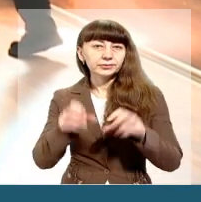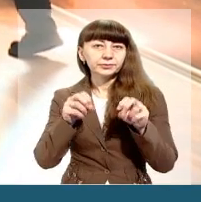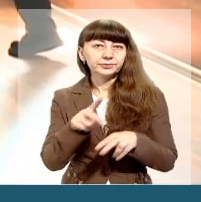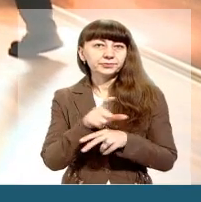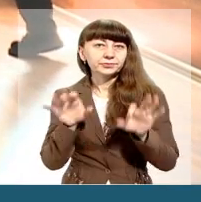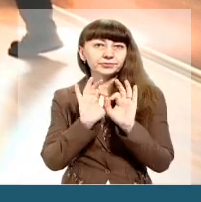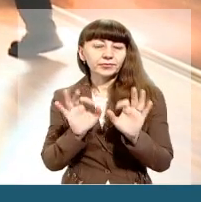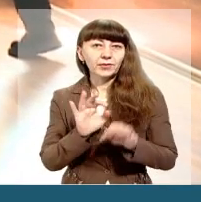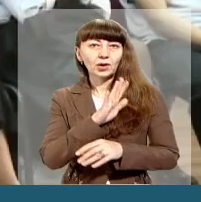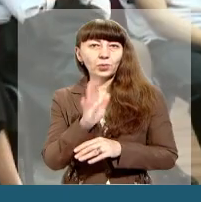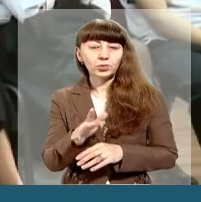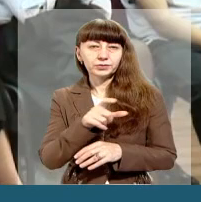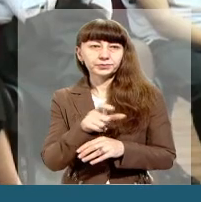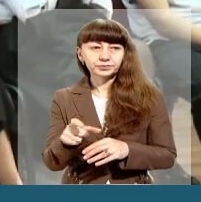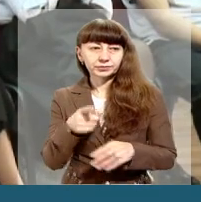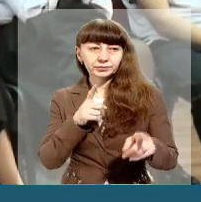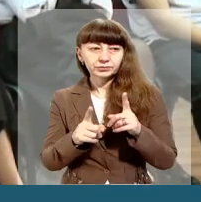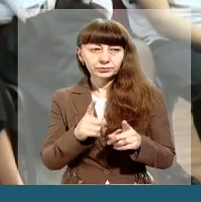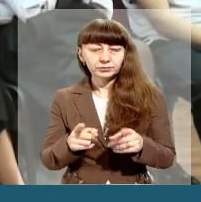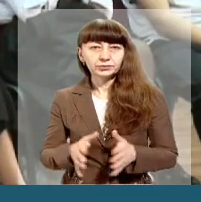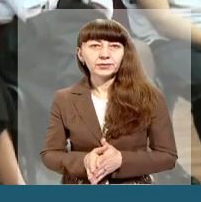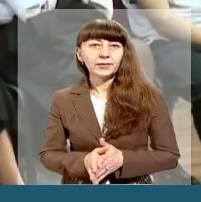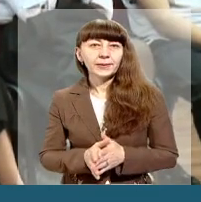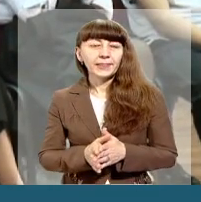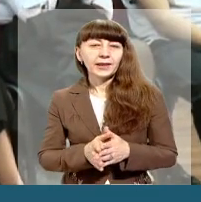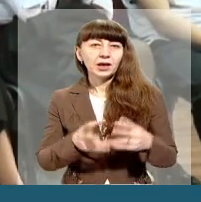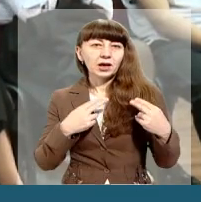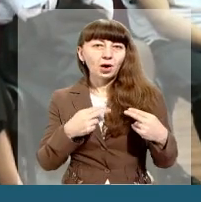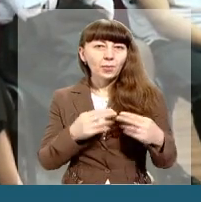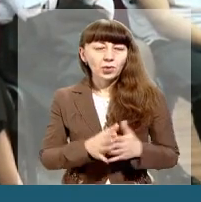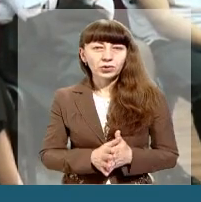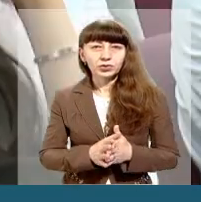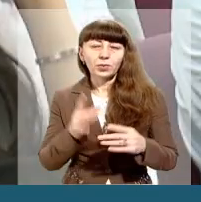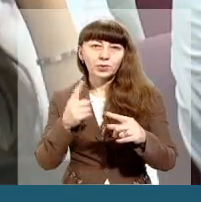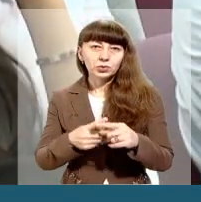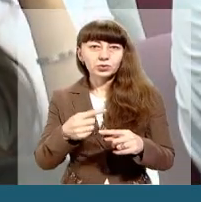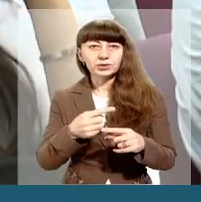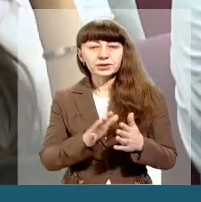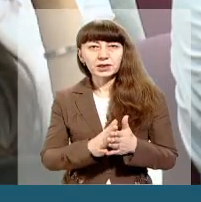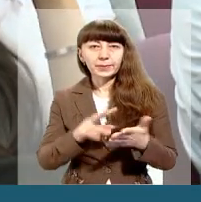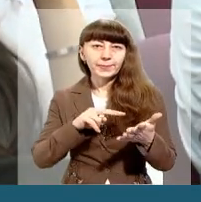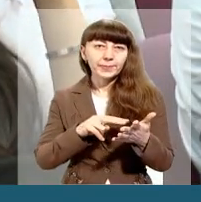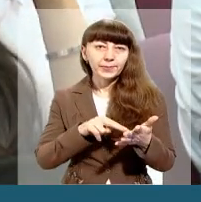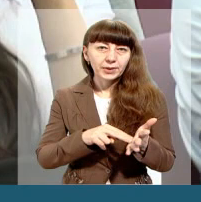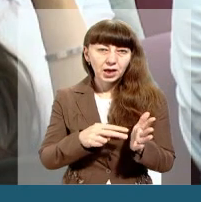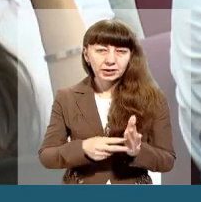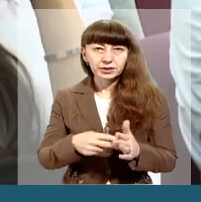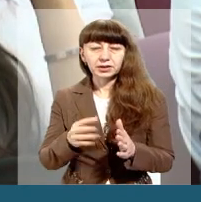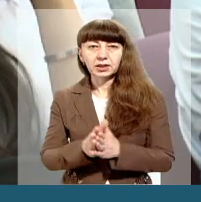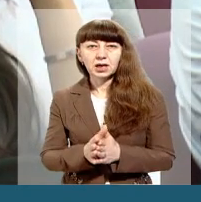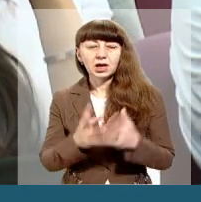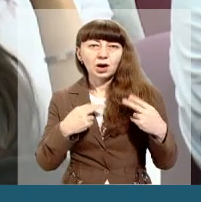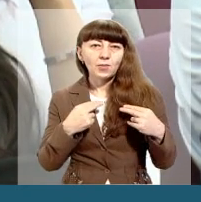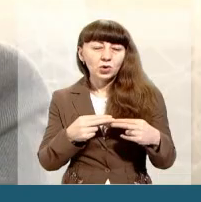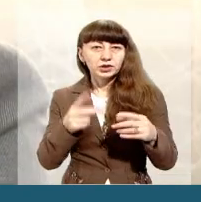Специалисты разъясняют будущим абитуриентам реалии дорожной отрасли, описывают преимущества и перспективы работы в этой сфере, информируют